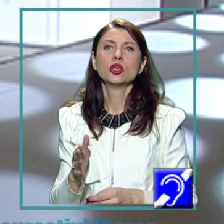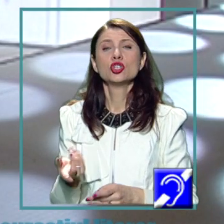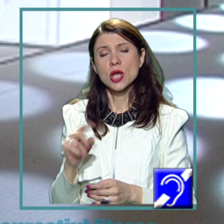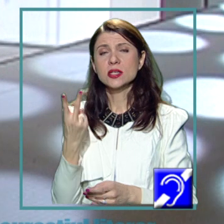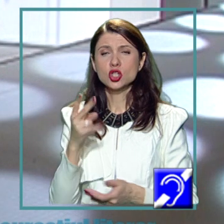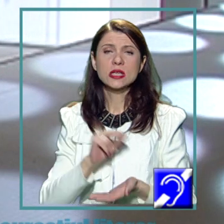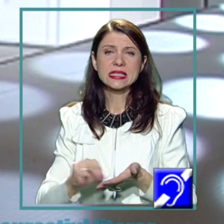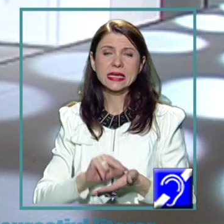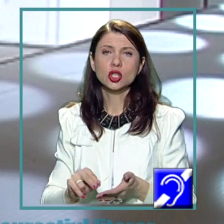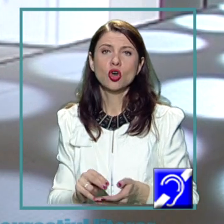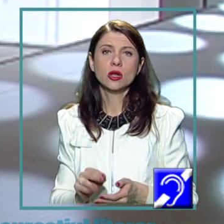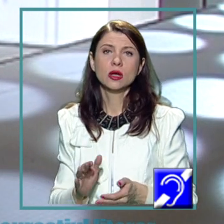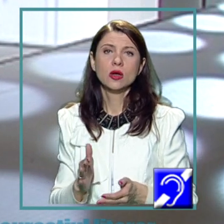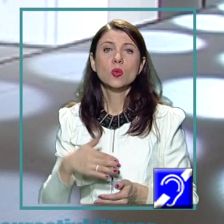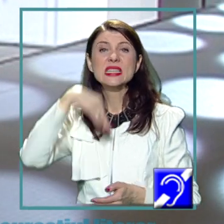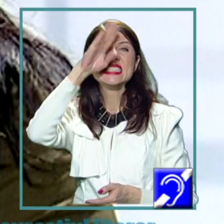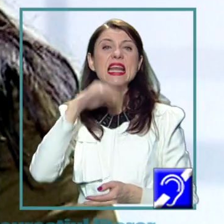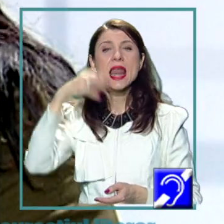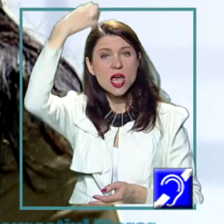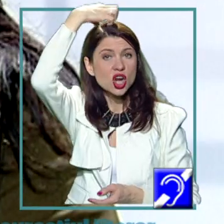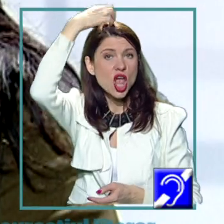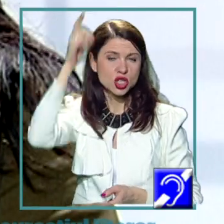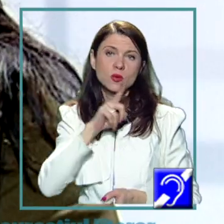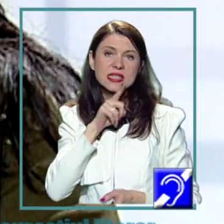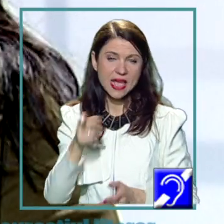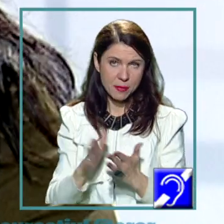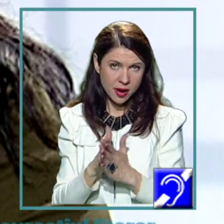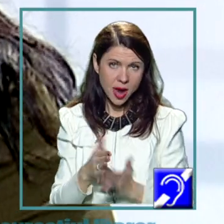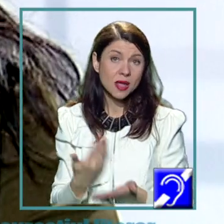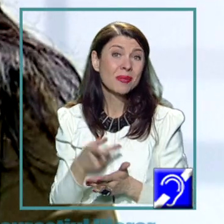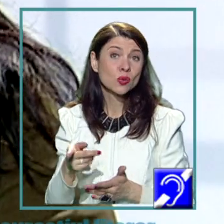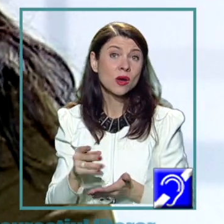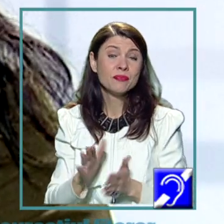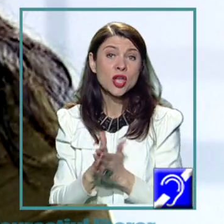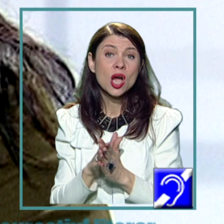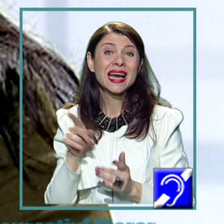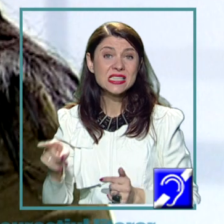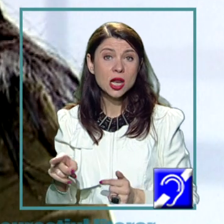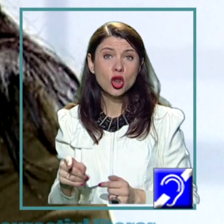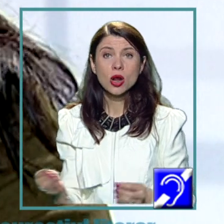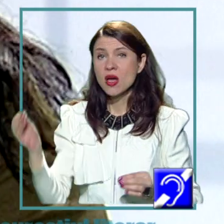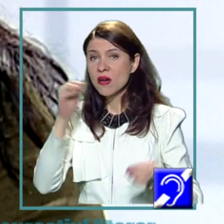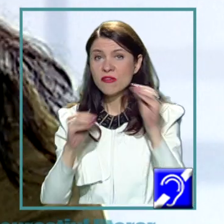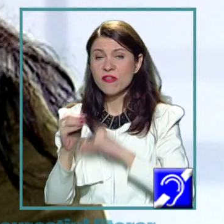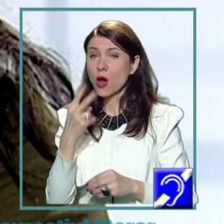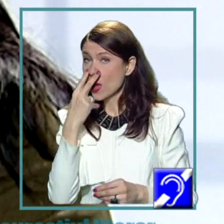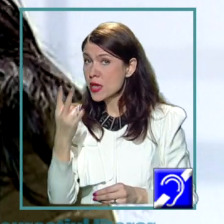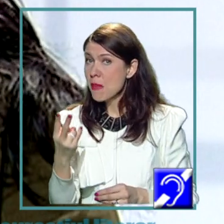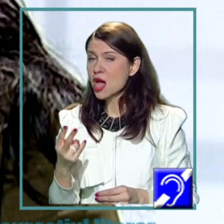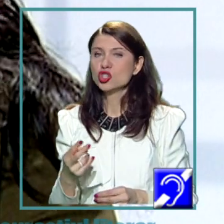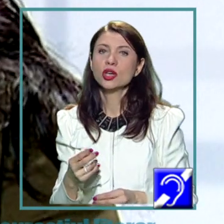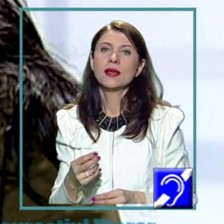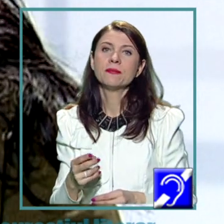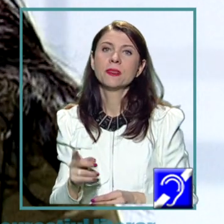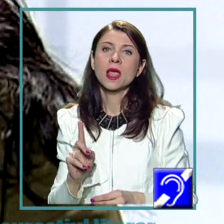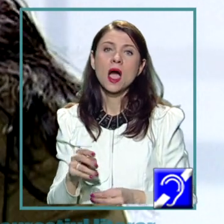și Filip Florian, cu Zilele Regelui, pentru că romanele lor alcătuiesc, de fapt, o imagine, în literatură, evident,